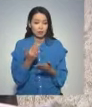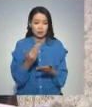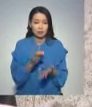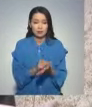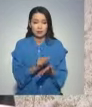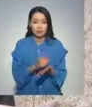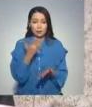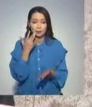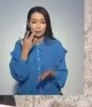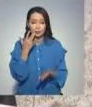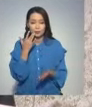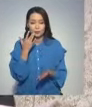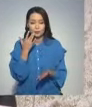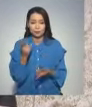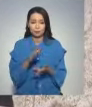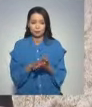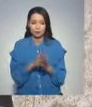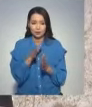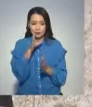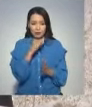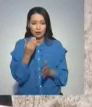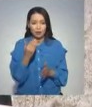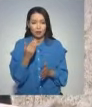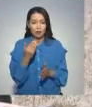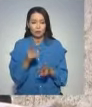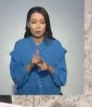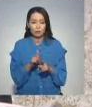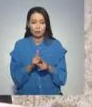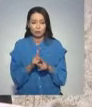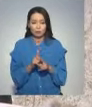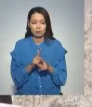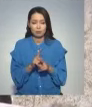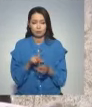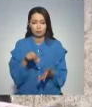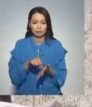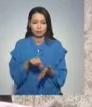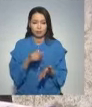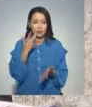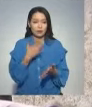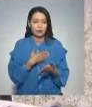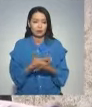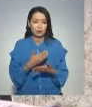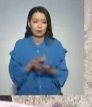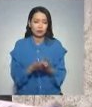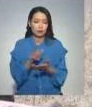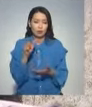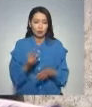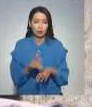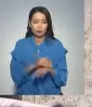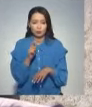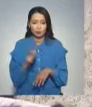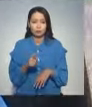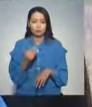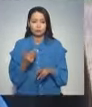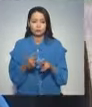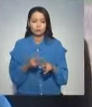түбінде қасқыр жасыр екен. Қақпан аяғында екі үш күн болған түскеніне ашулы ғой енді ол. Осы ырсиып